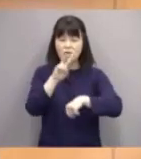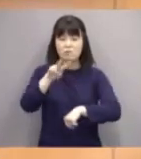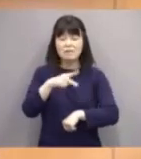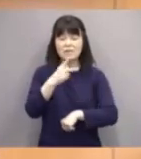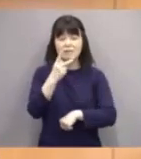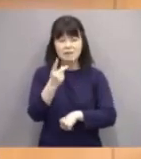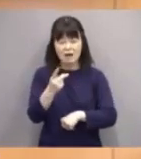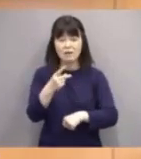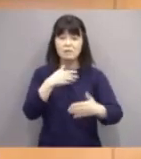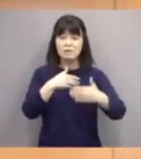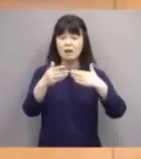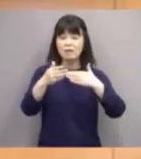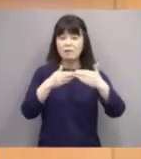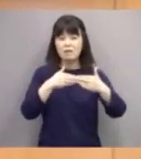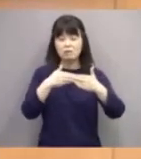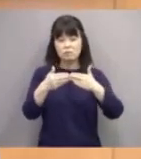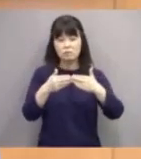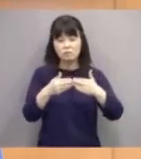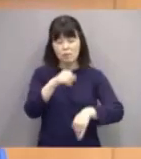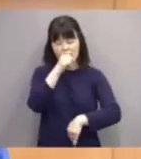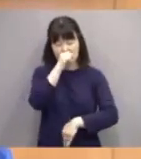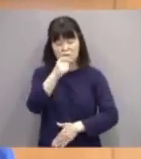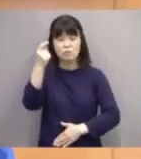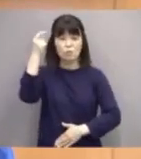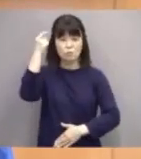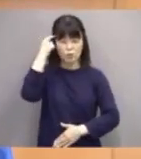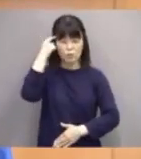常に有効なことかなと思います。